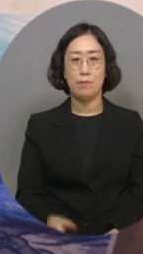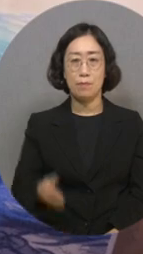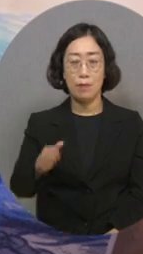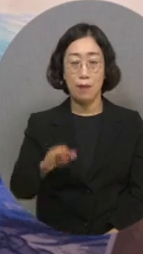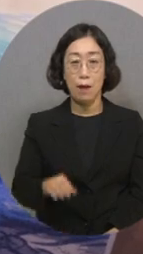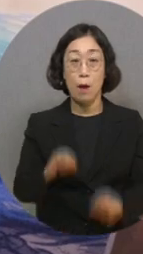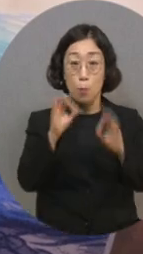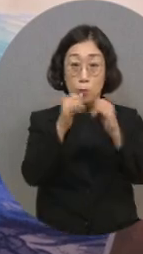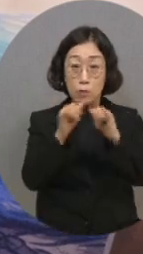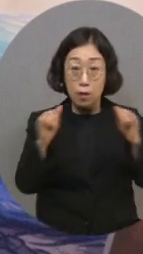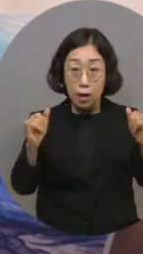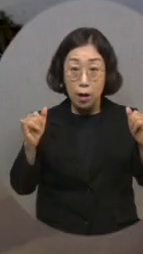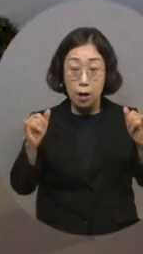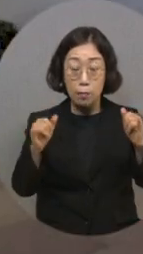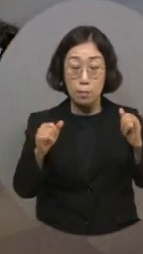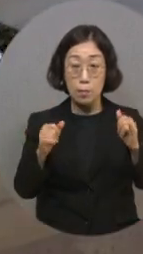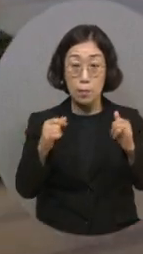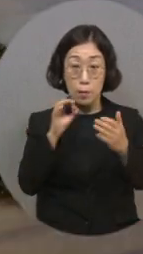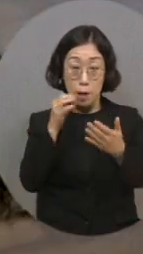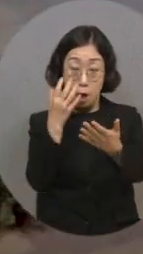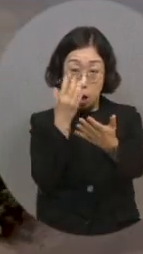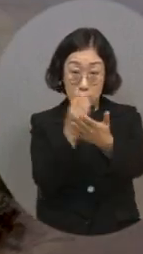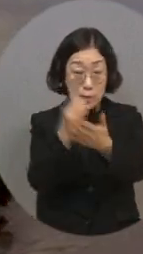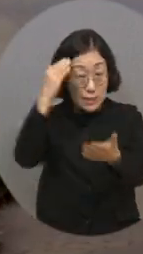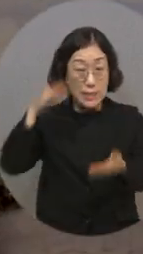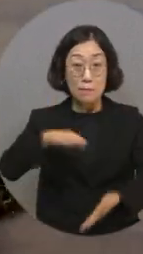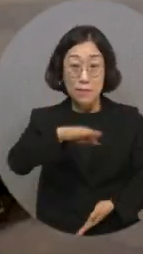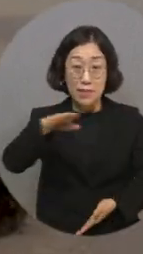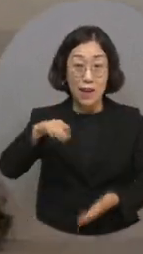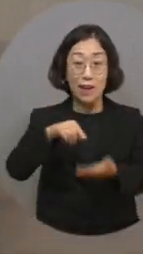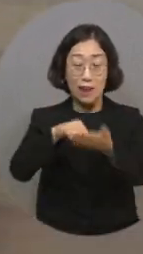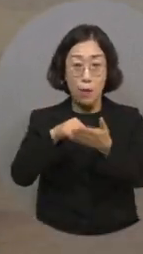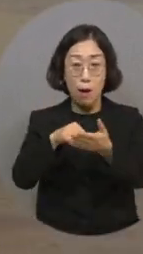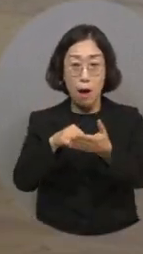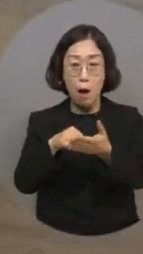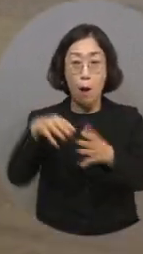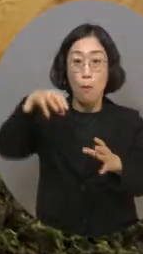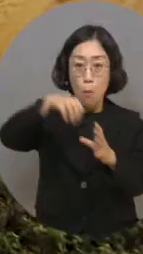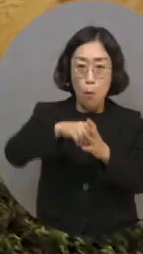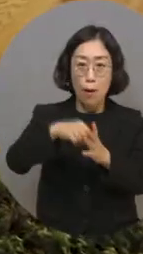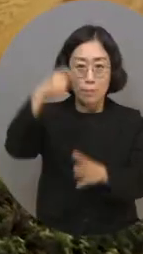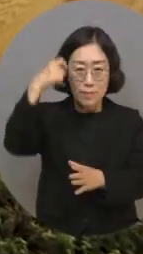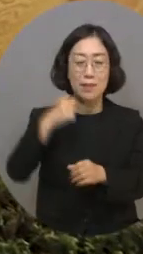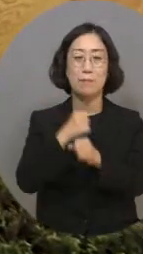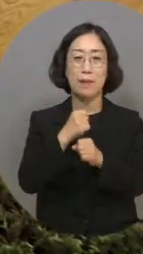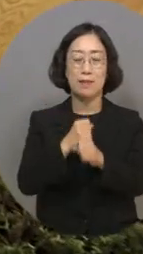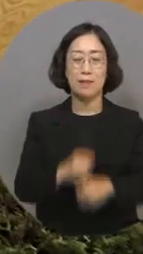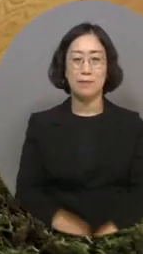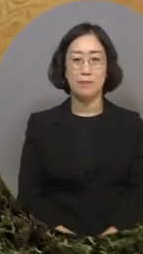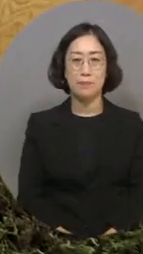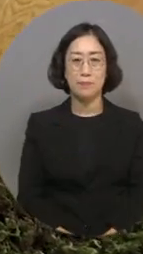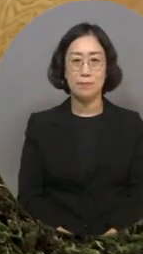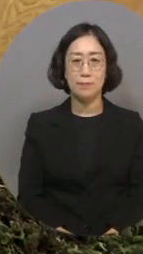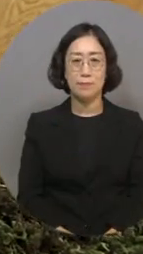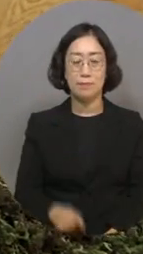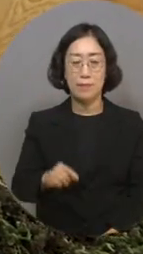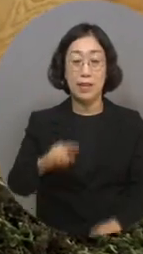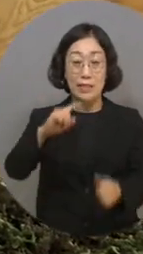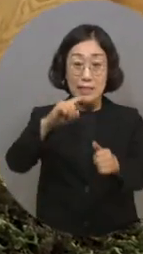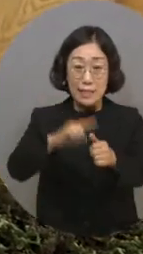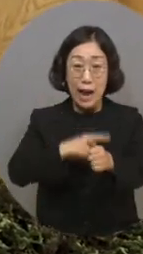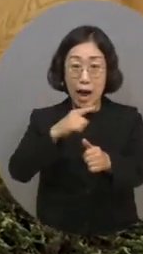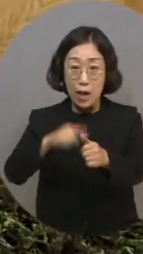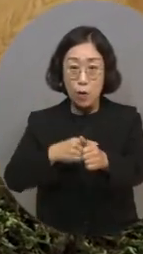실루엣이 화면에 맺히게 해서 관객을 작품의 일부분으로 만듭니다. 이런 과정은 자연에 대한